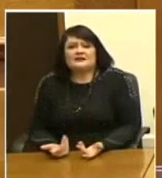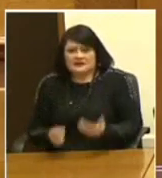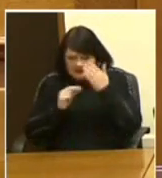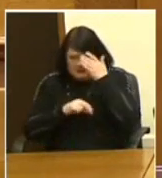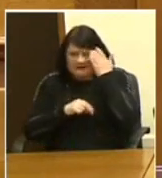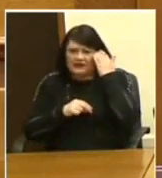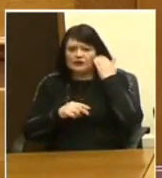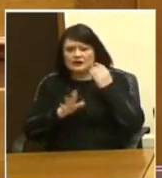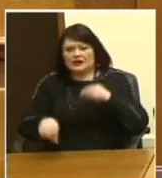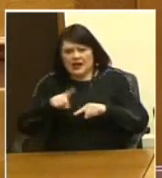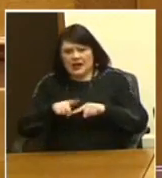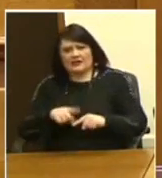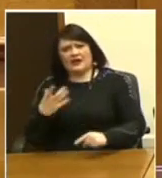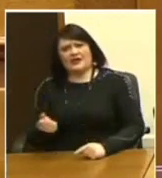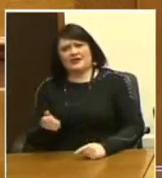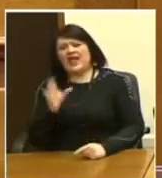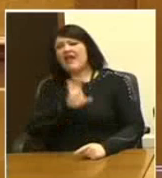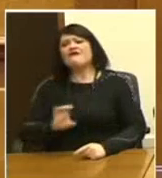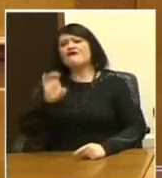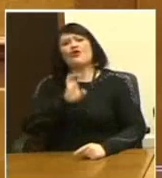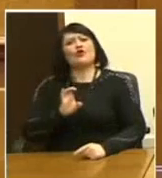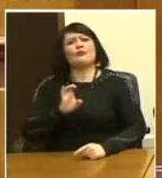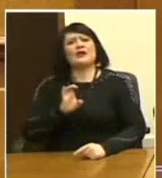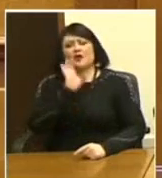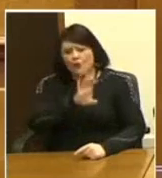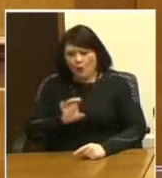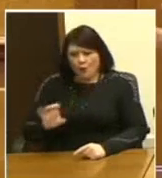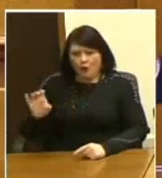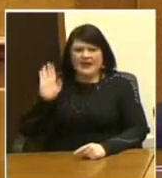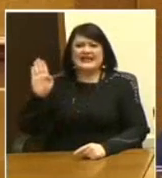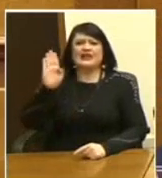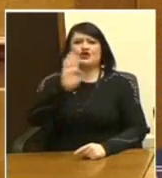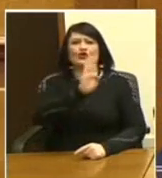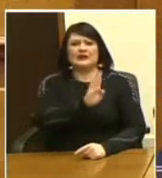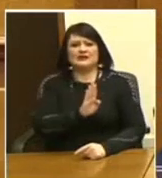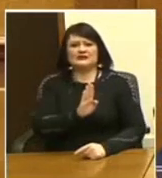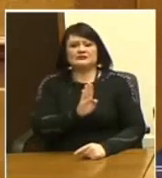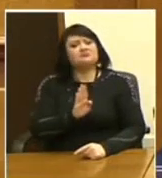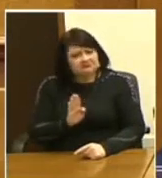Ελλάδα από την ευρωπαϊκή πορεία όλων των γειτόνων της και όχι μόνο της Βόρειας